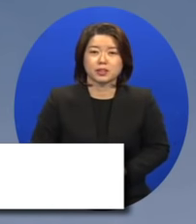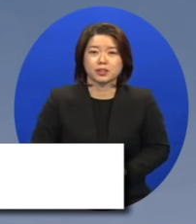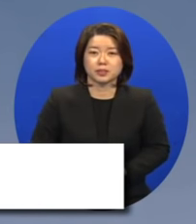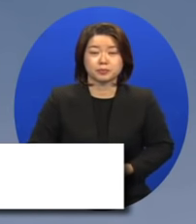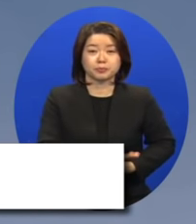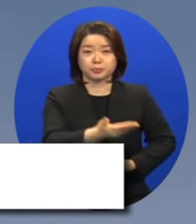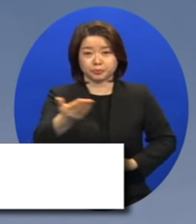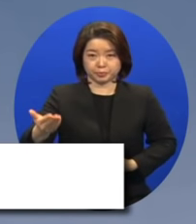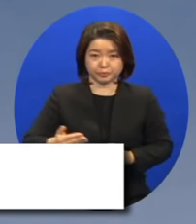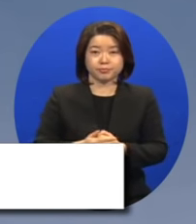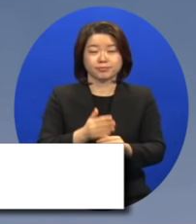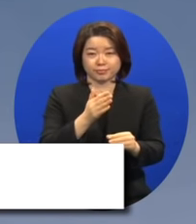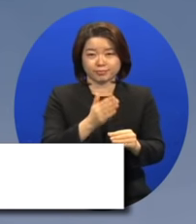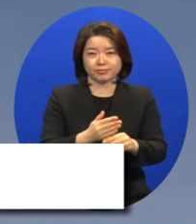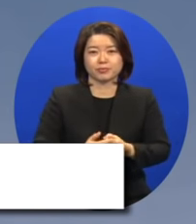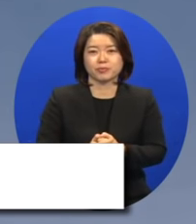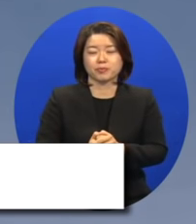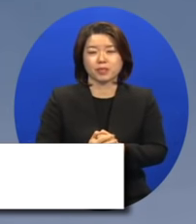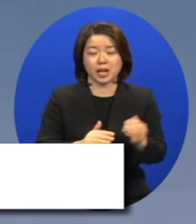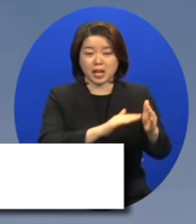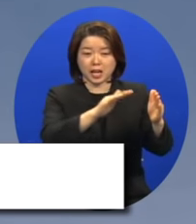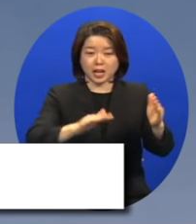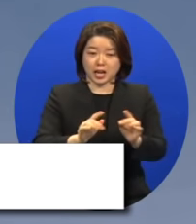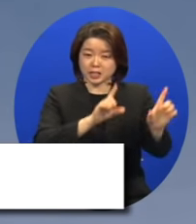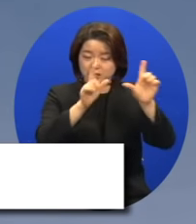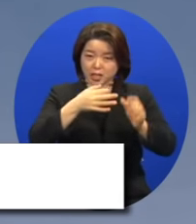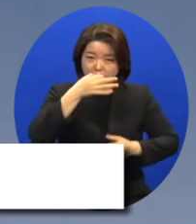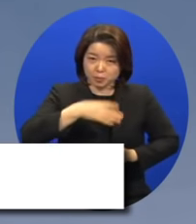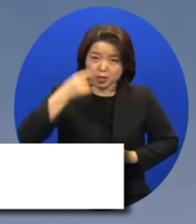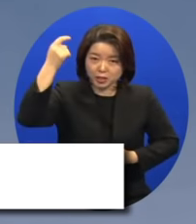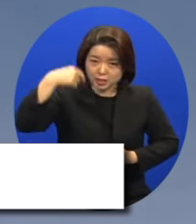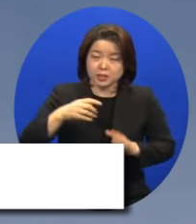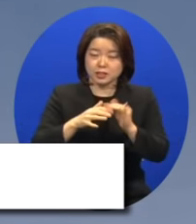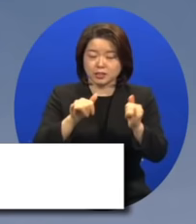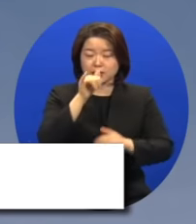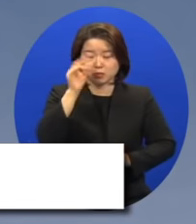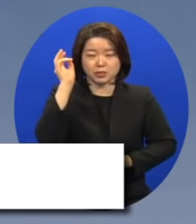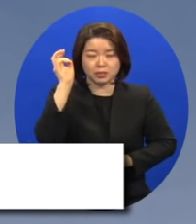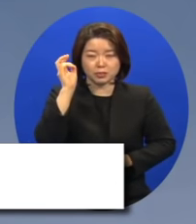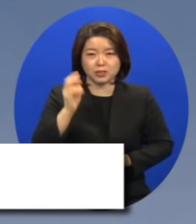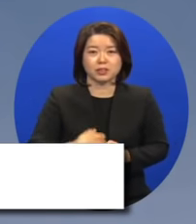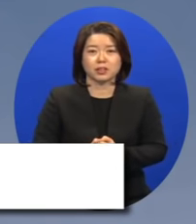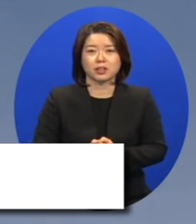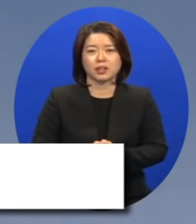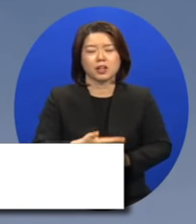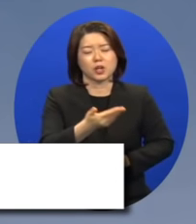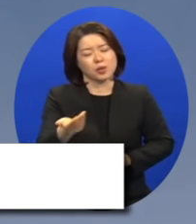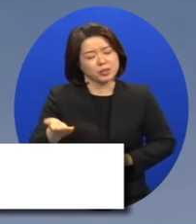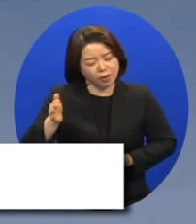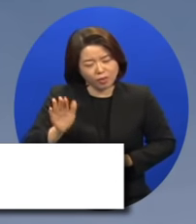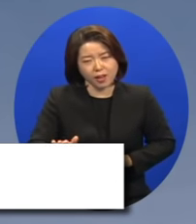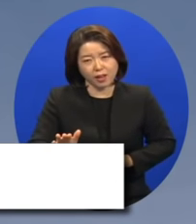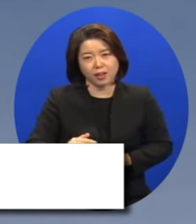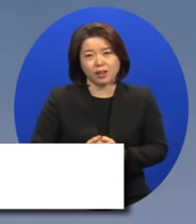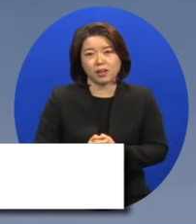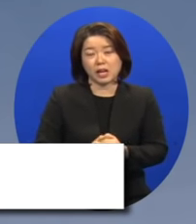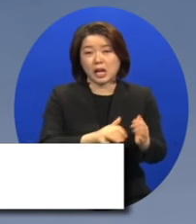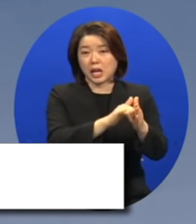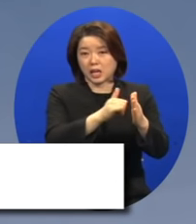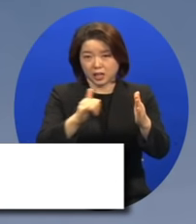여러분중에는 가정생활이어렵다고느끼는분들도계실것입니다.하지만 여러분